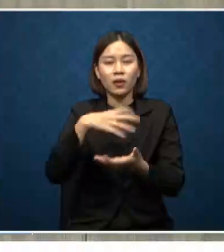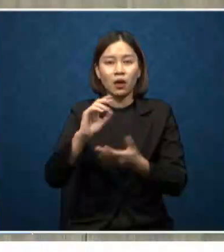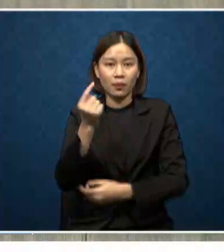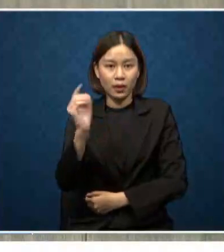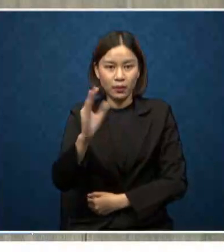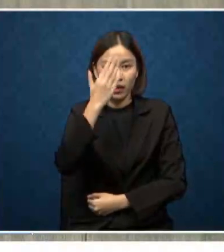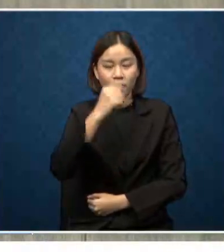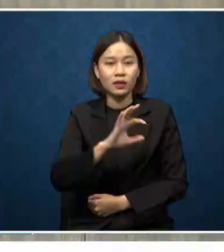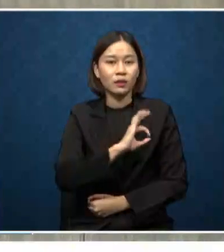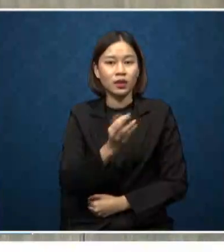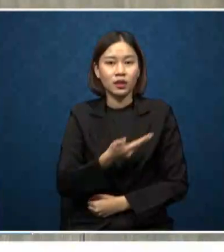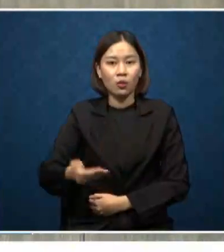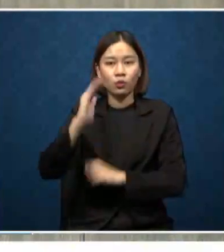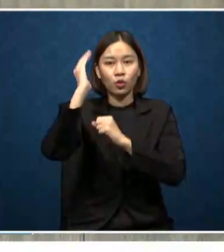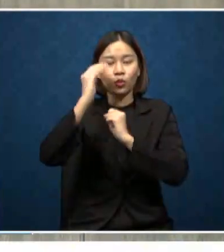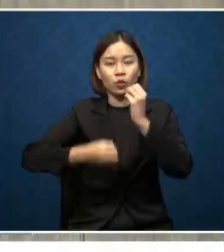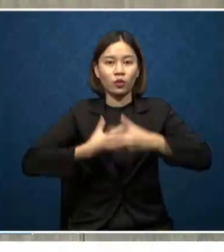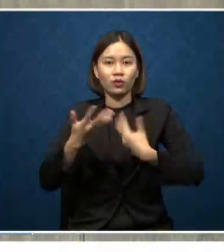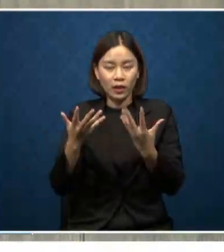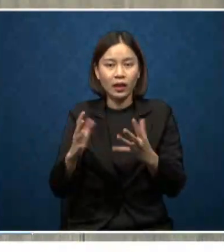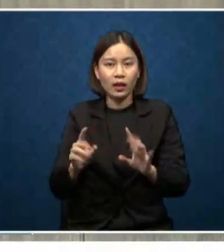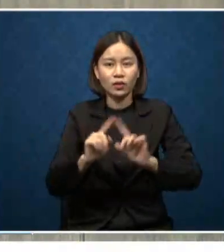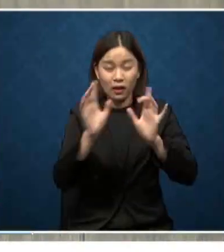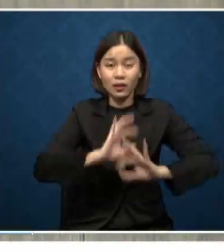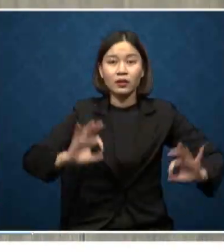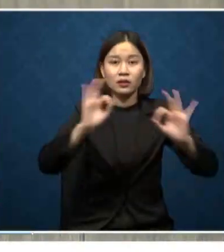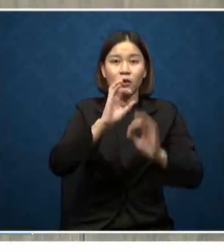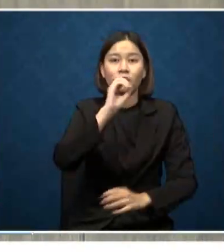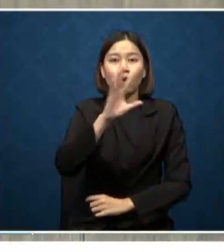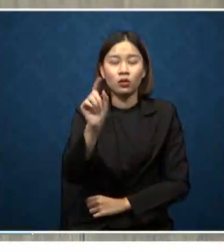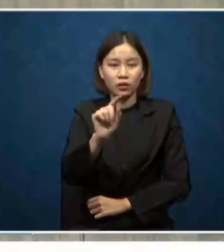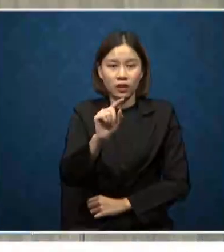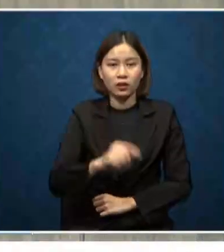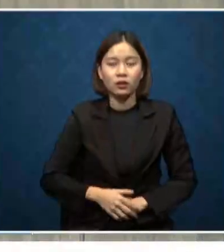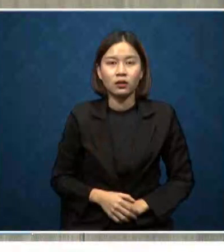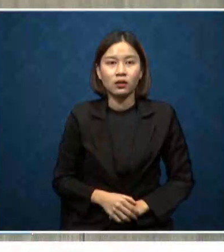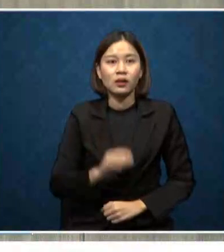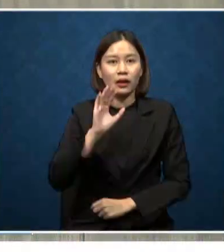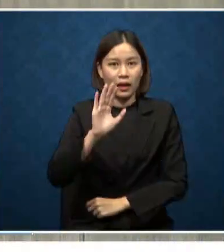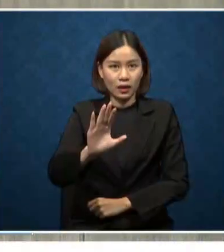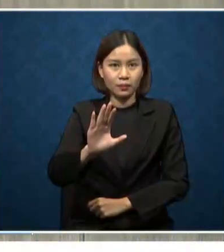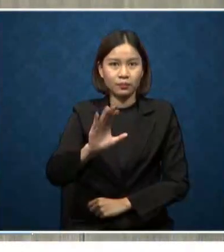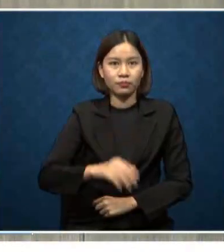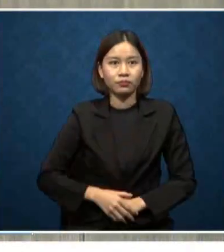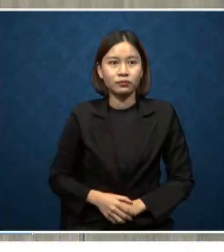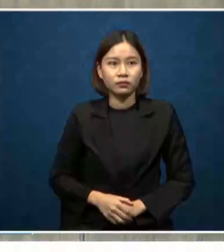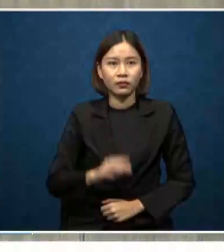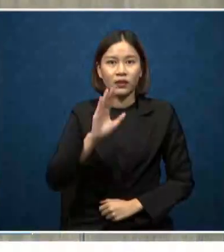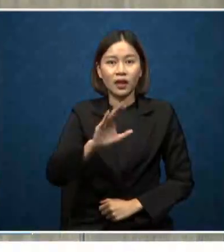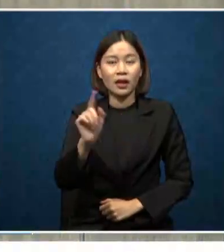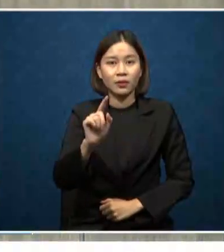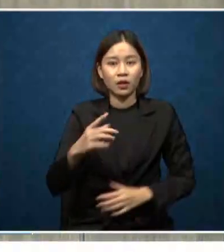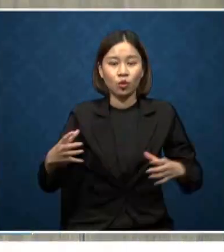เพราะว่าสมาชิกได้อภิปรายไปหลายท่านแล้วแต่ความสำคัญเนี่ยมันบอกไปถึงว่าห้ามมิให้จับ